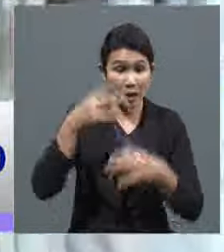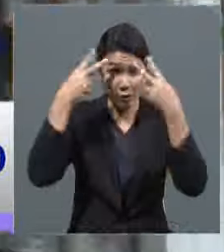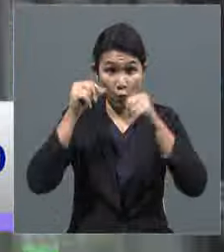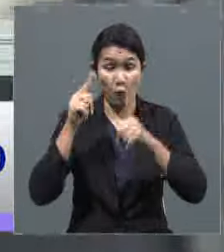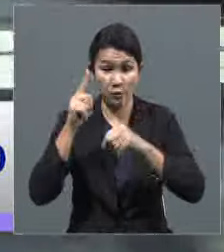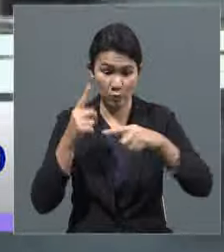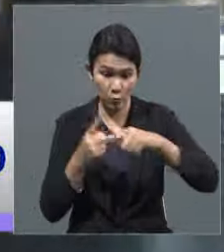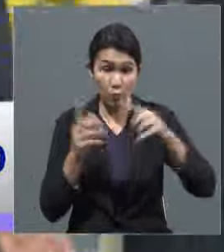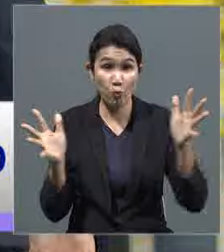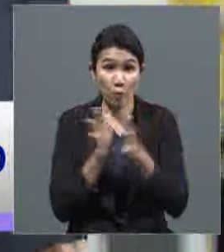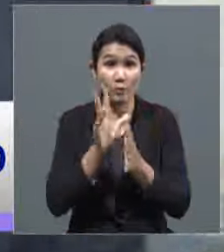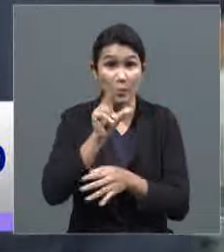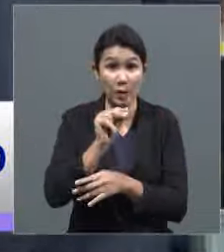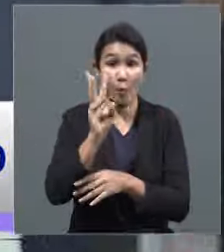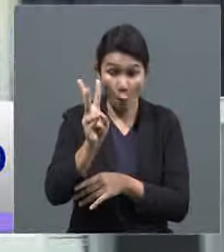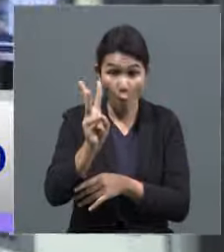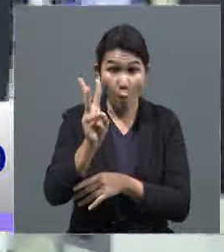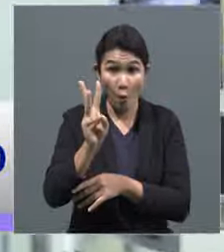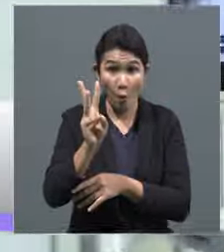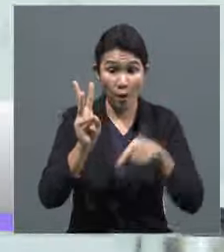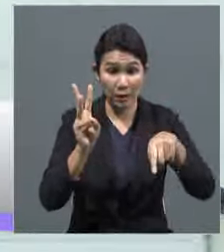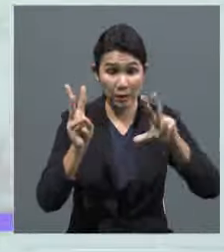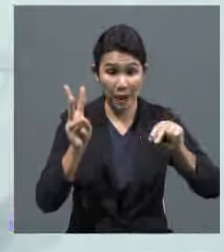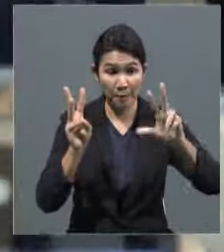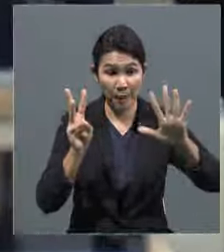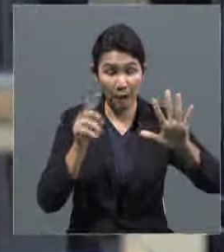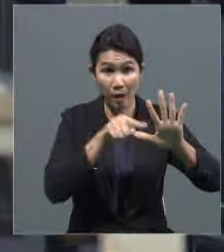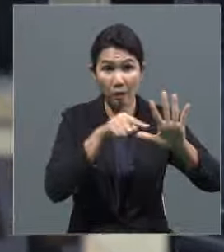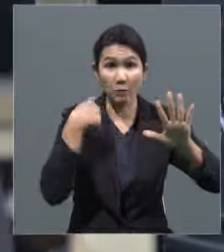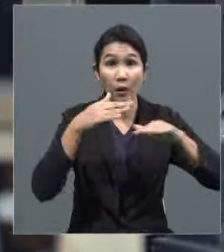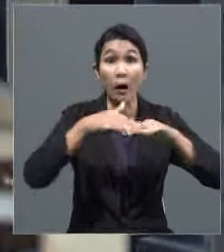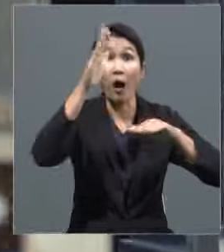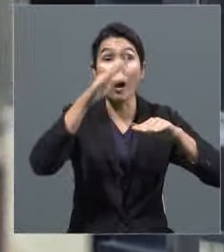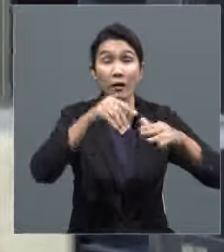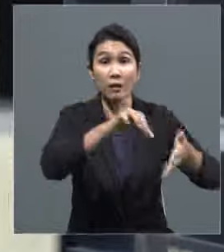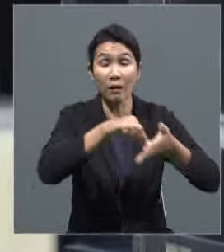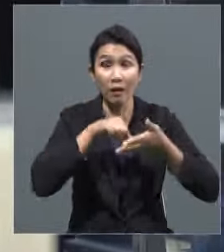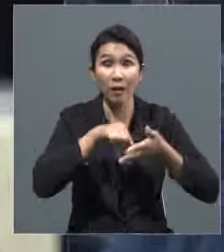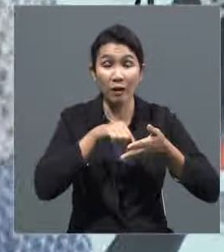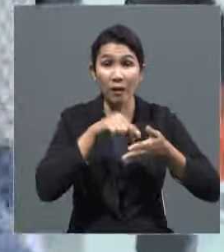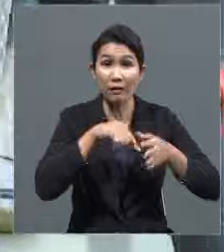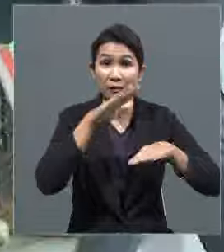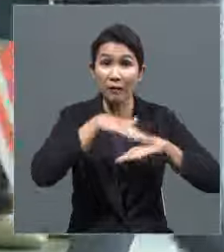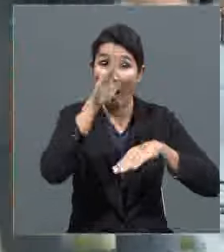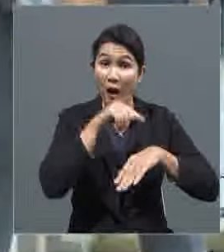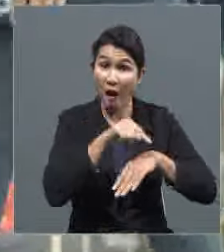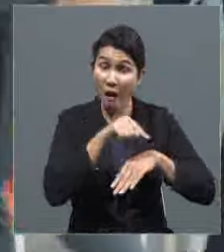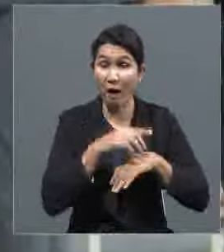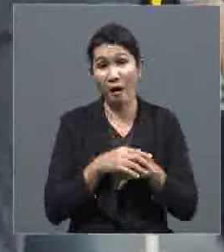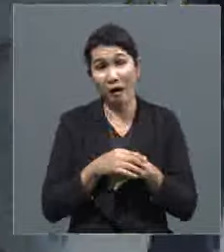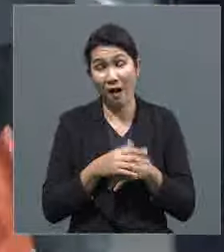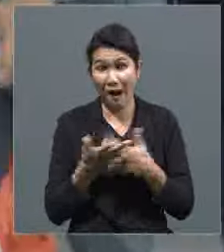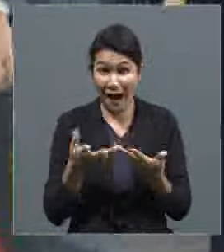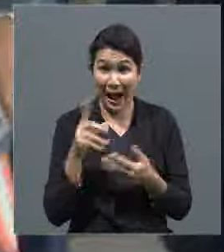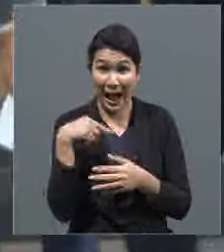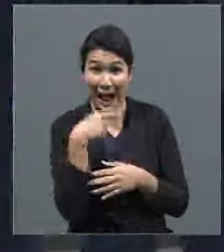นตรีอีก1ที่นั่งก็เป็น36ที่นั่งแสดงว่าต้องมีคนส่งเกินมาจาก35ที่นั่งถูกต้องไหม นั่นน่ะสิ ใช่